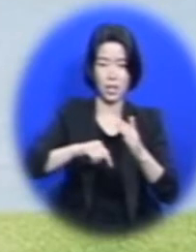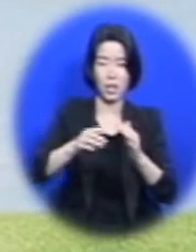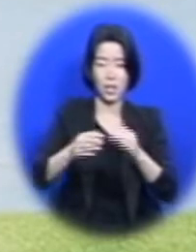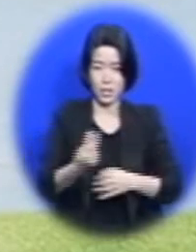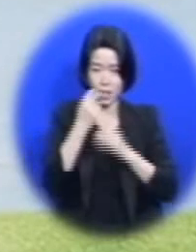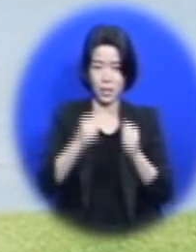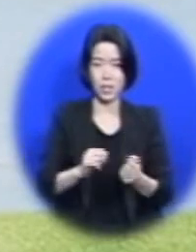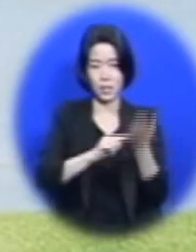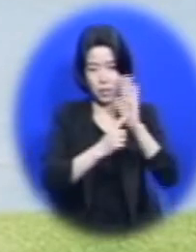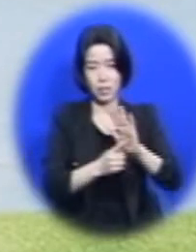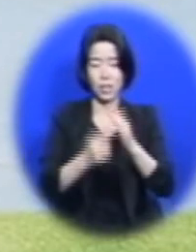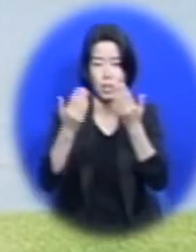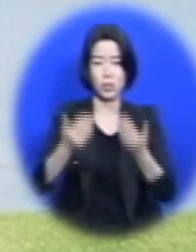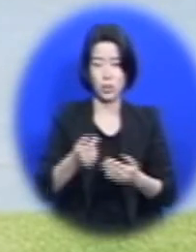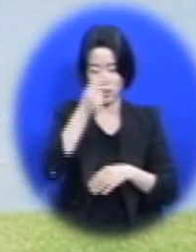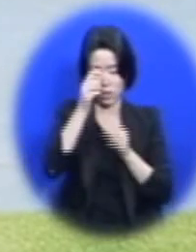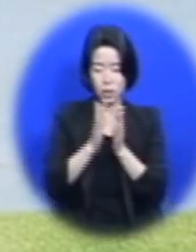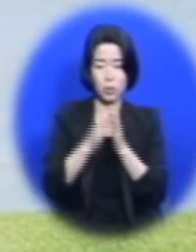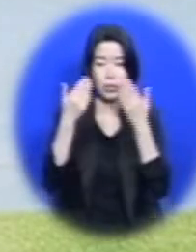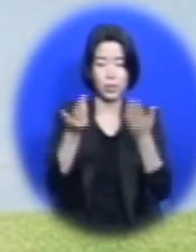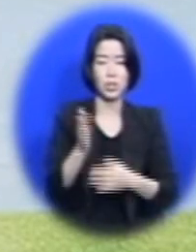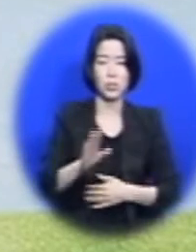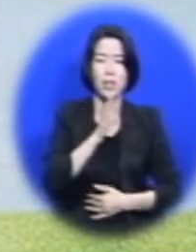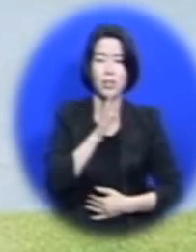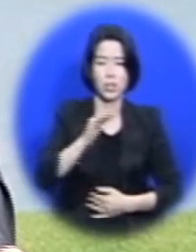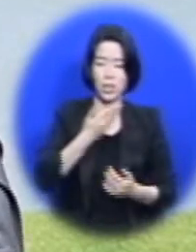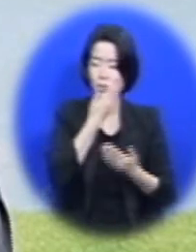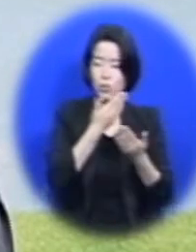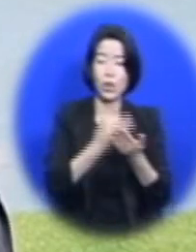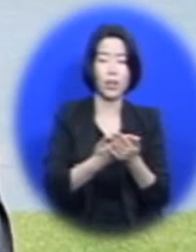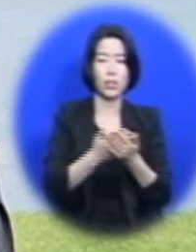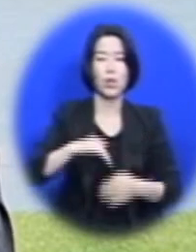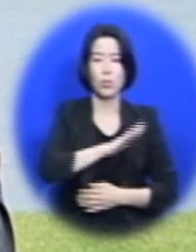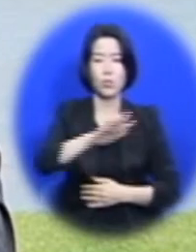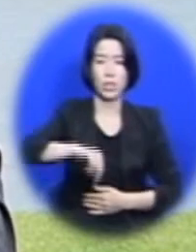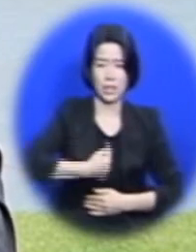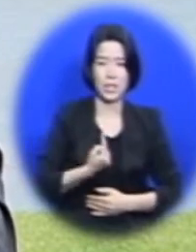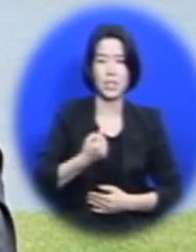주시기를 기도하지만 정작 중요한 기도는 우리 자신에 대한 기도입니다.